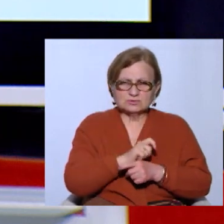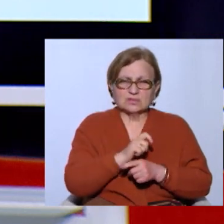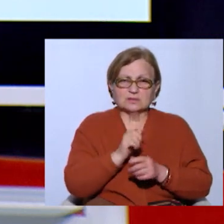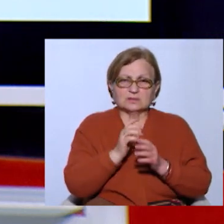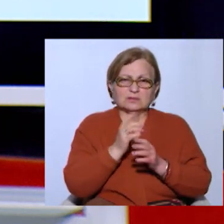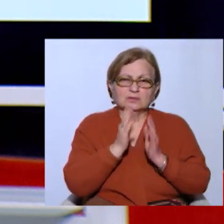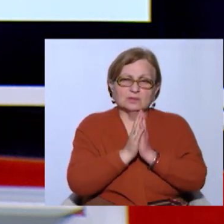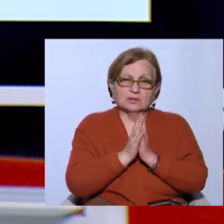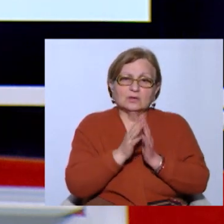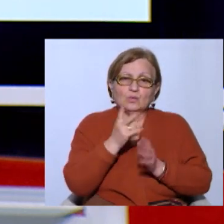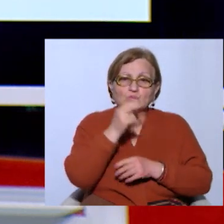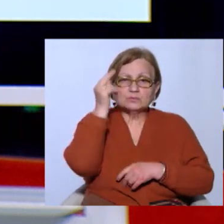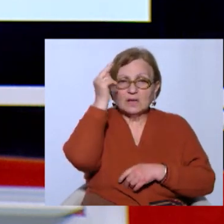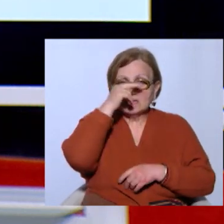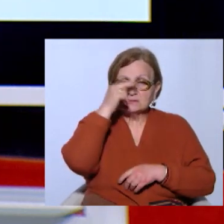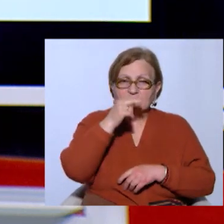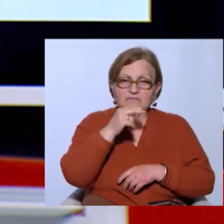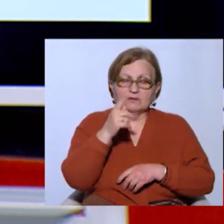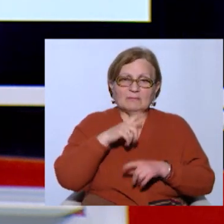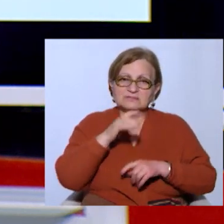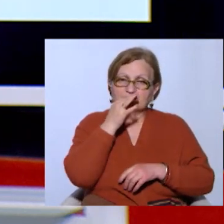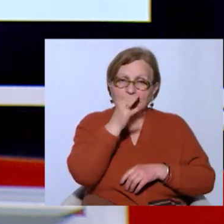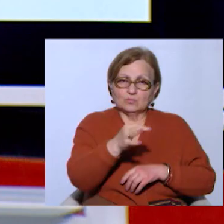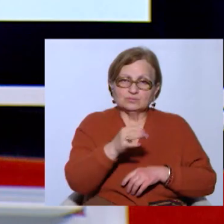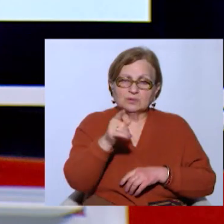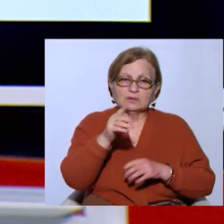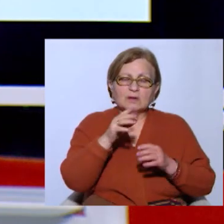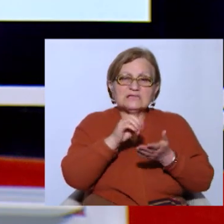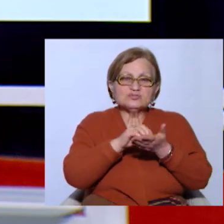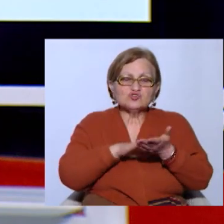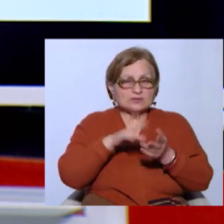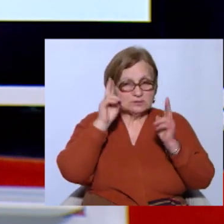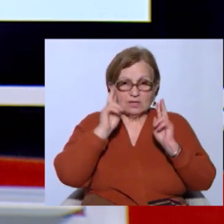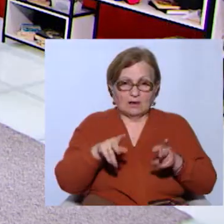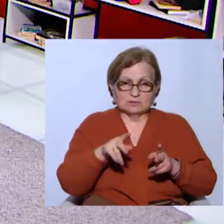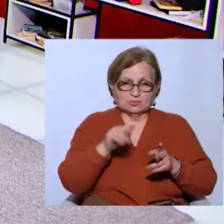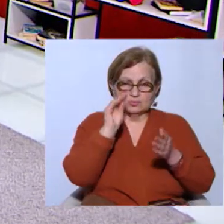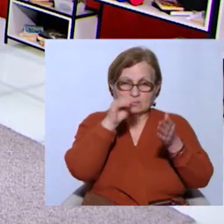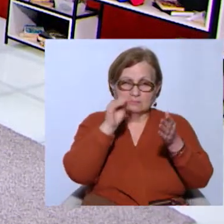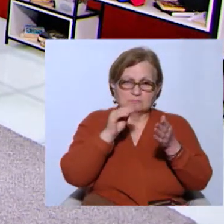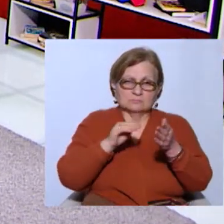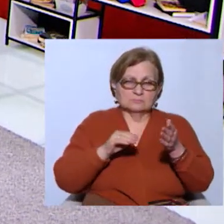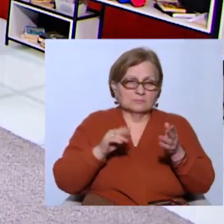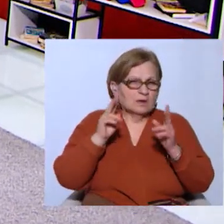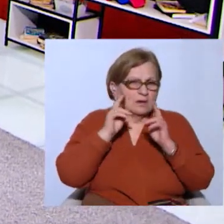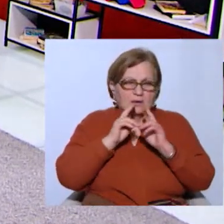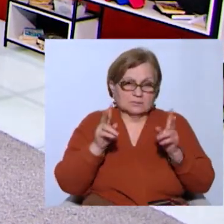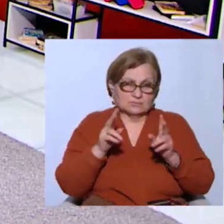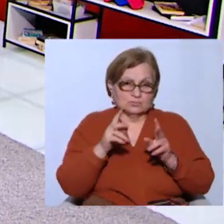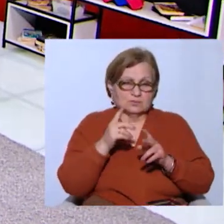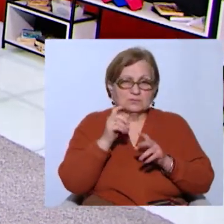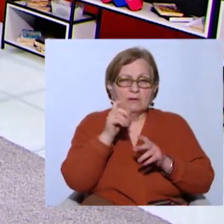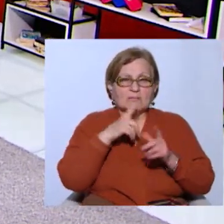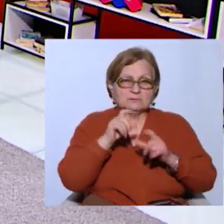რომ 1-2 კურსი მაინც უნდა გაევლო კემბრიჯში, რათა ორგანიზებული ჩანაწერები ესწავლა, როგორ უნდა ჩაწეროს ეს ყველაფერი.